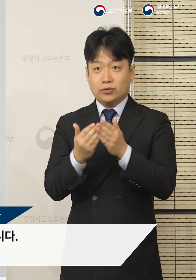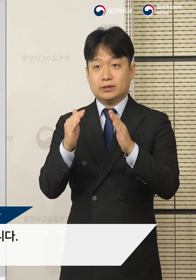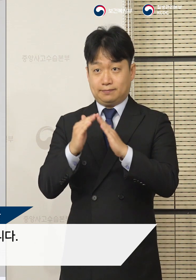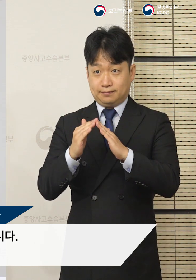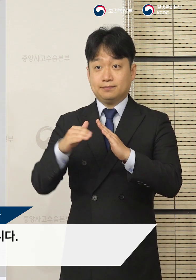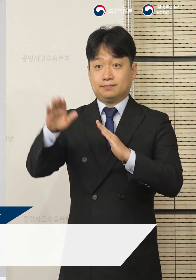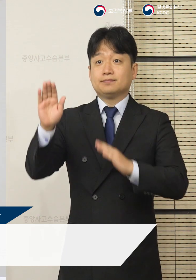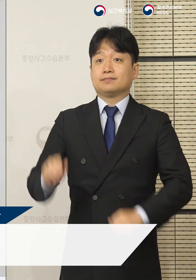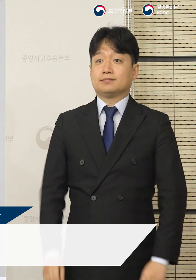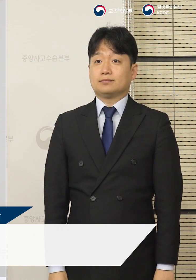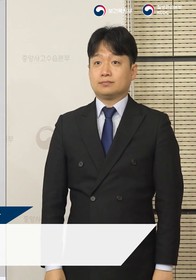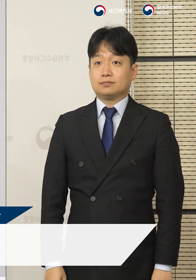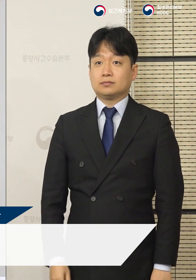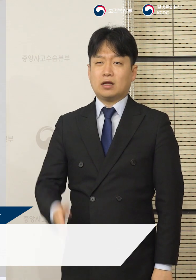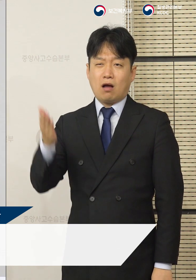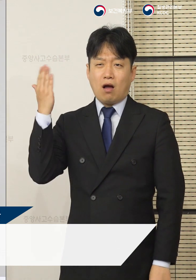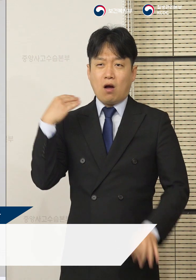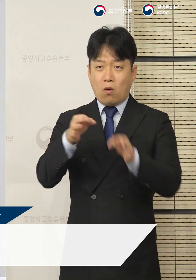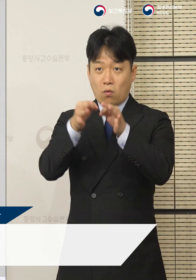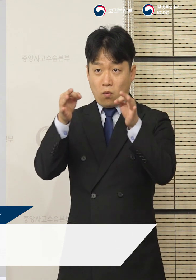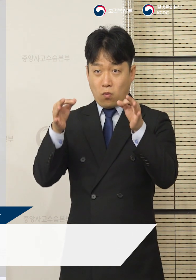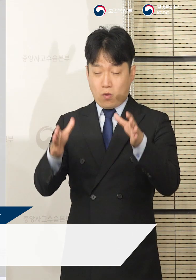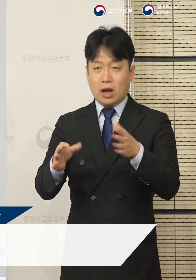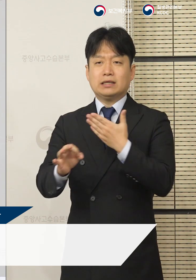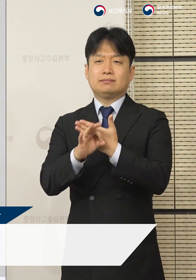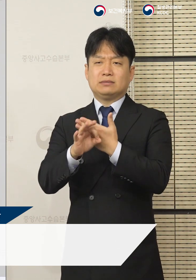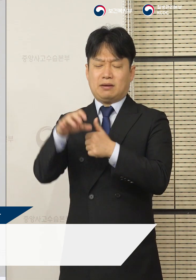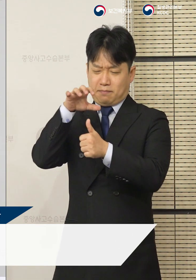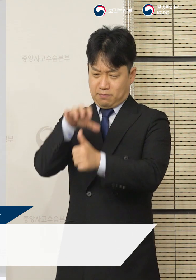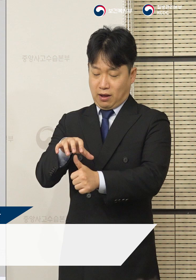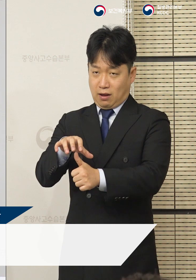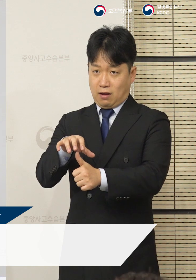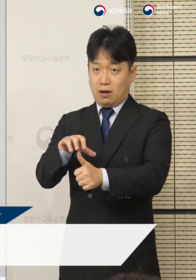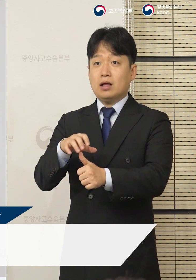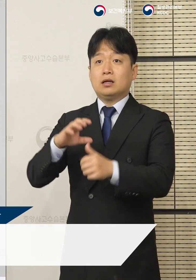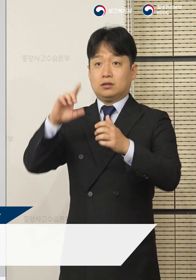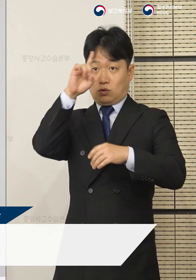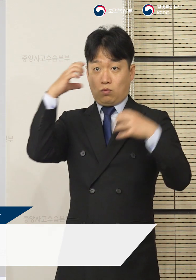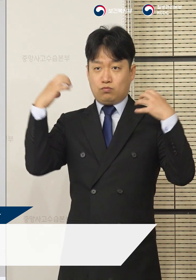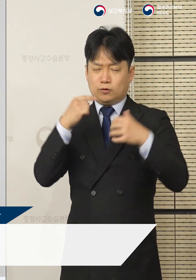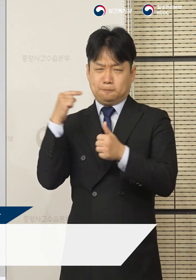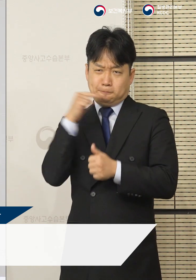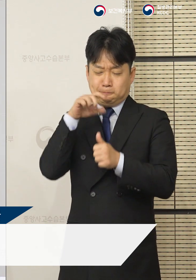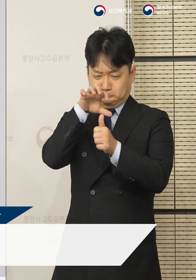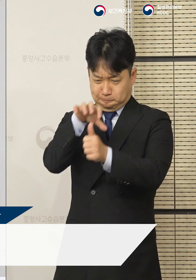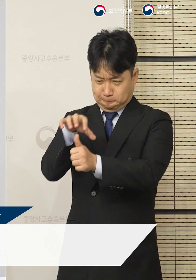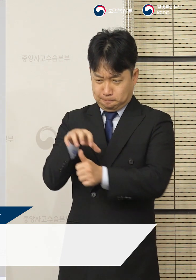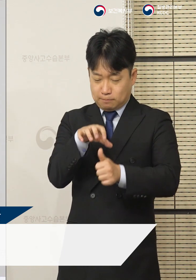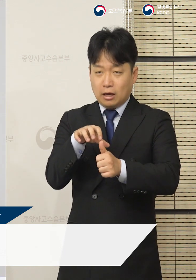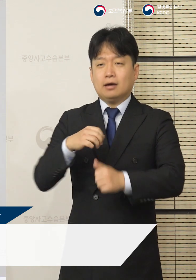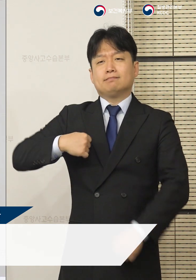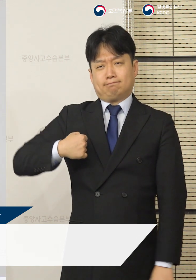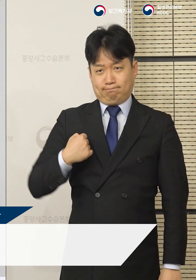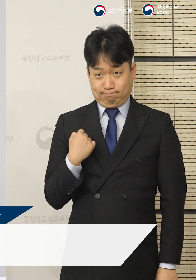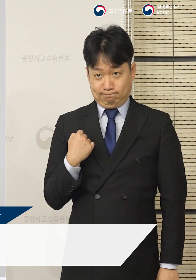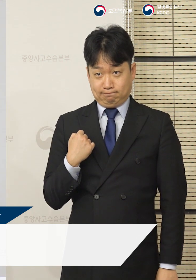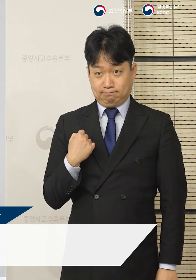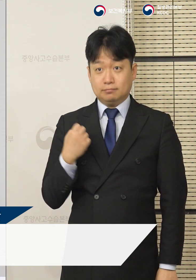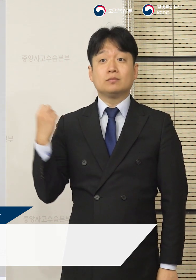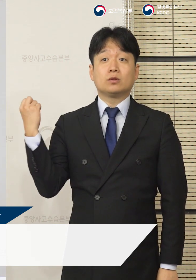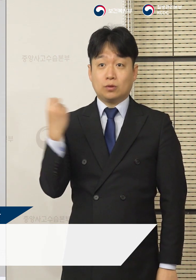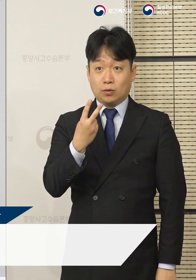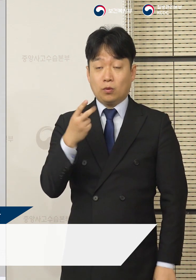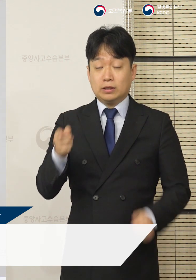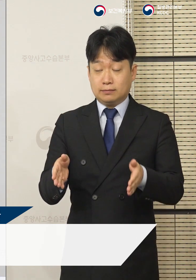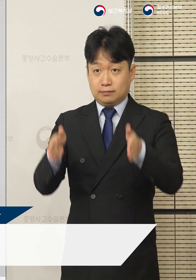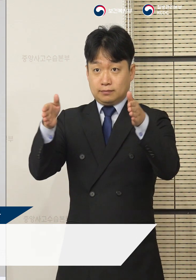됩니다. 그간 임시생활시설에서 당국의 엄격한 방역 지침에 잘 따라주신 교민들과